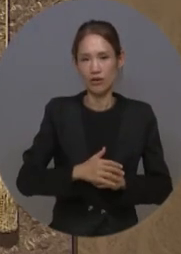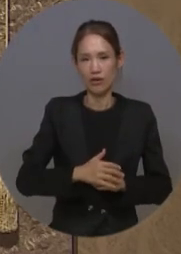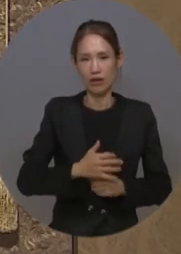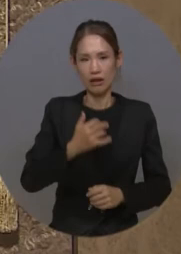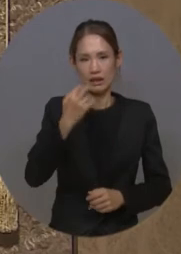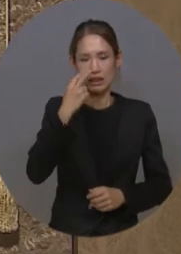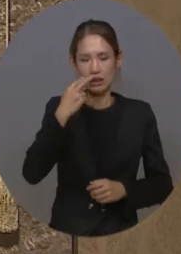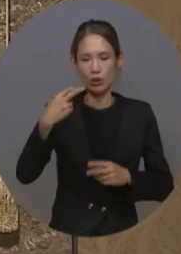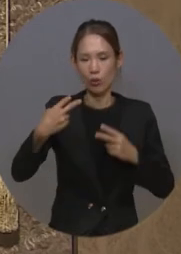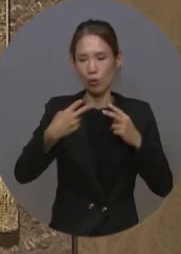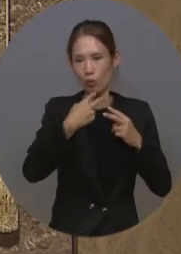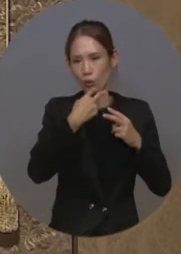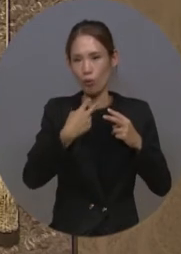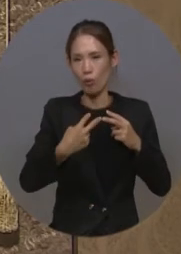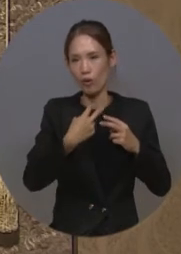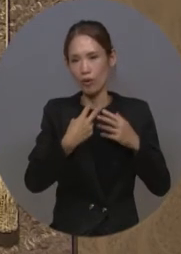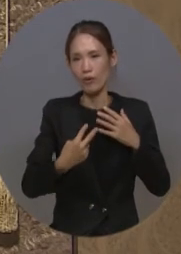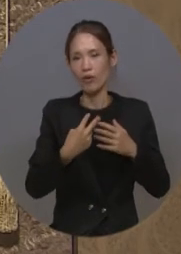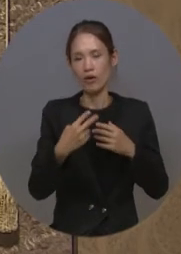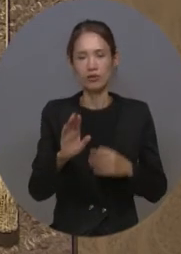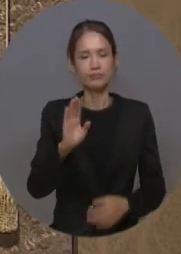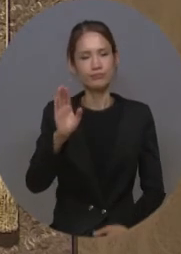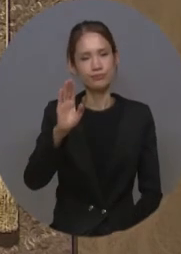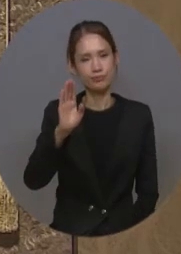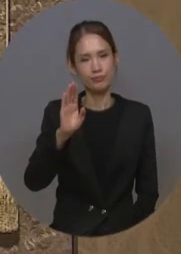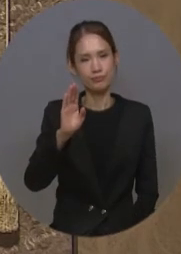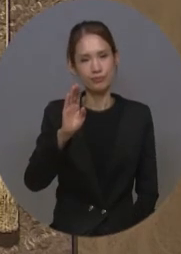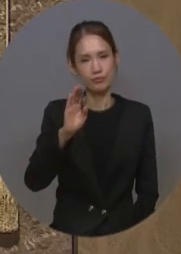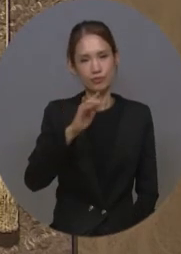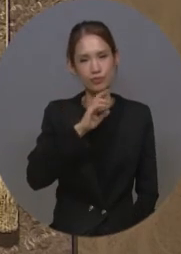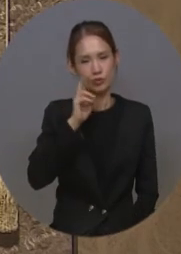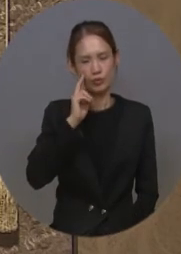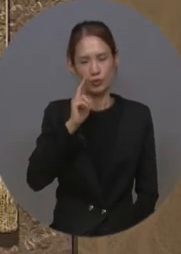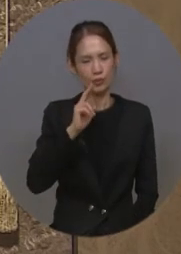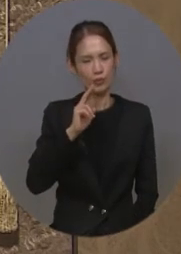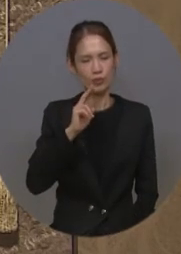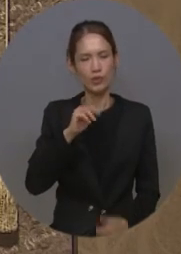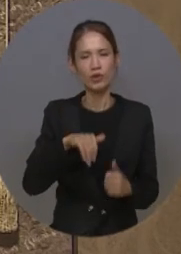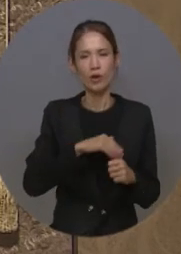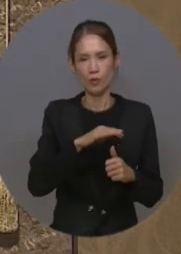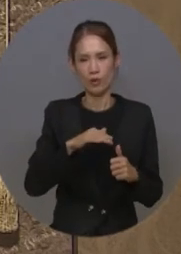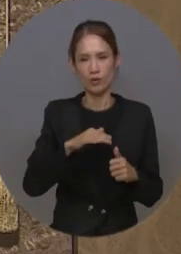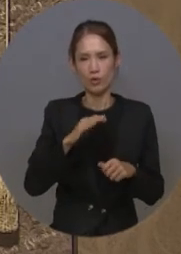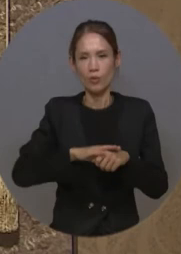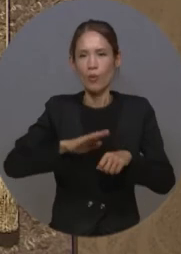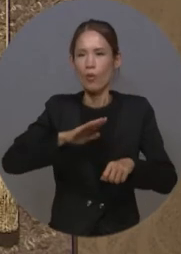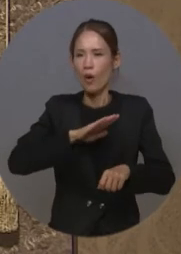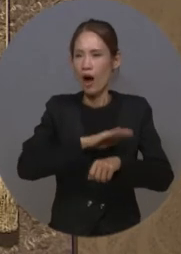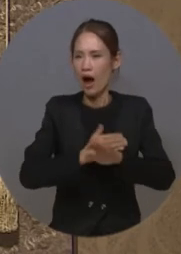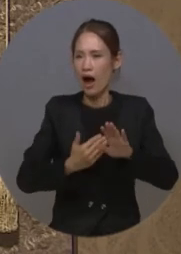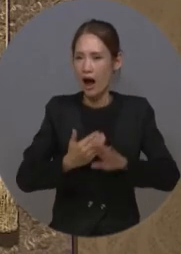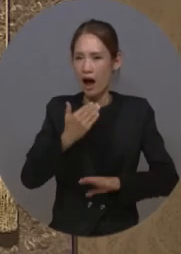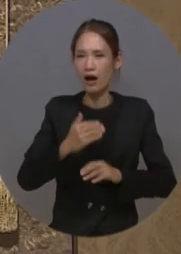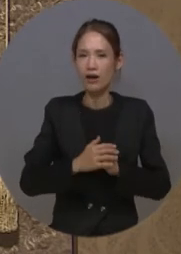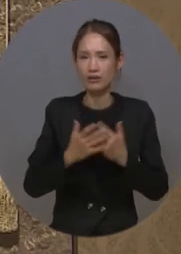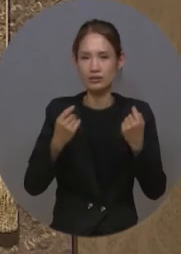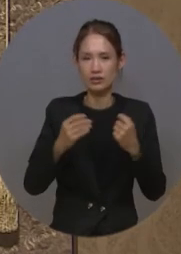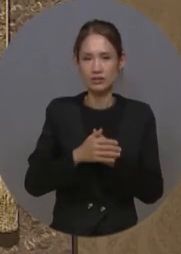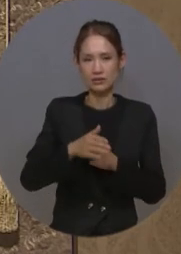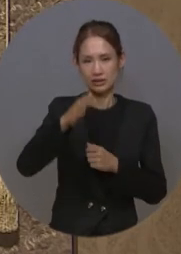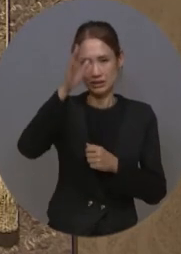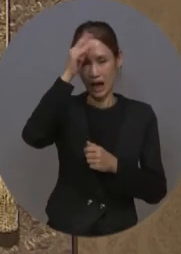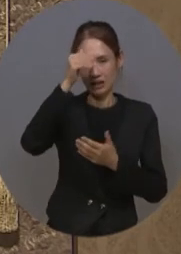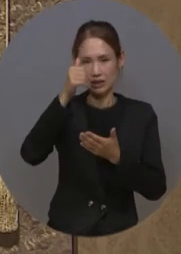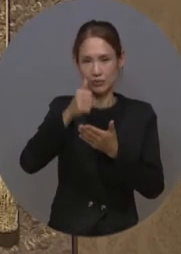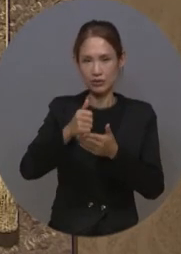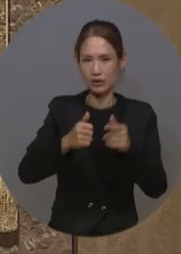인공호흡기를 달아놓는 거는 정말 제가 볼 때는 너무 가혹하지 않나, 그리고 너무 과도하지 않나. 닭 잡는데 네. 소 잡는